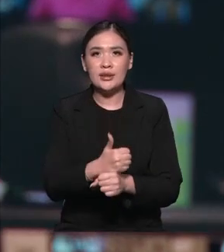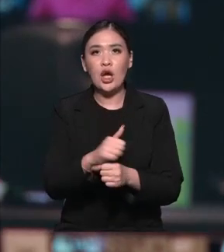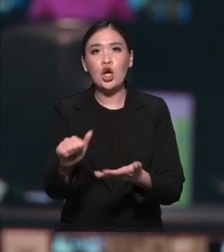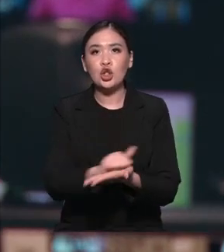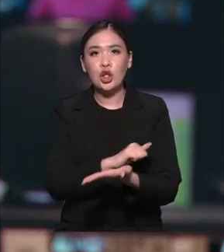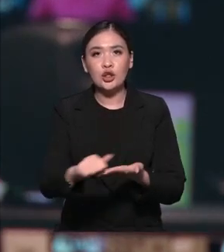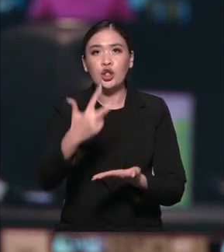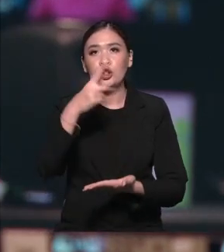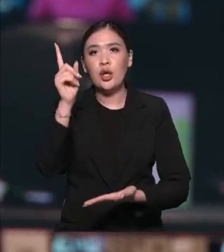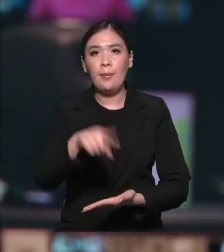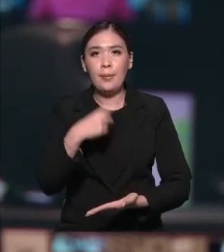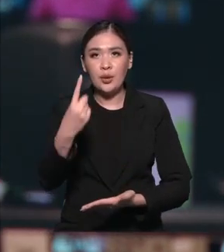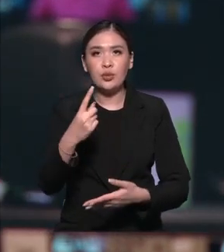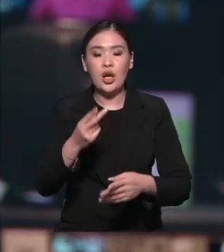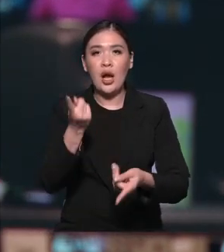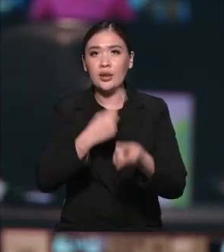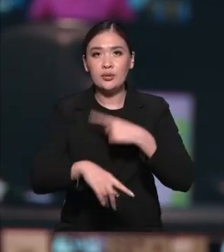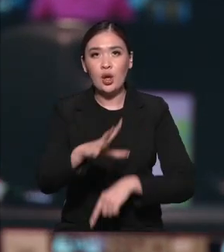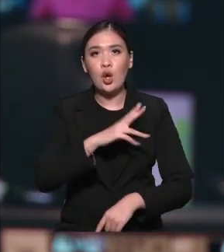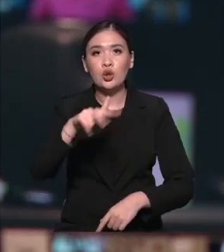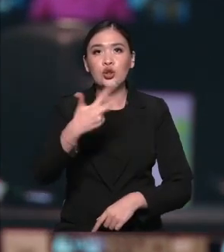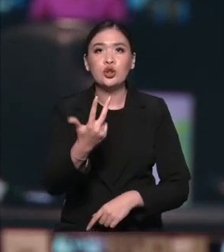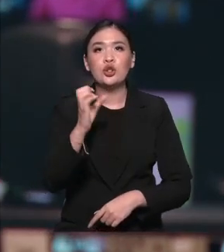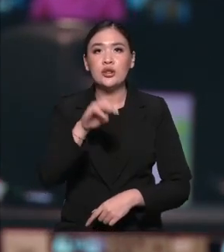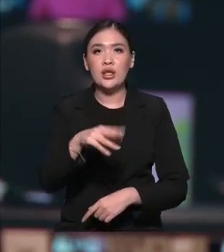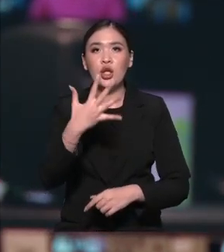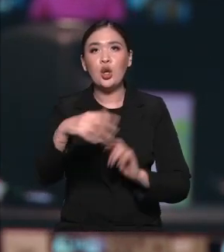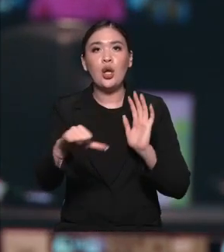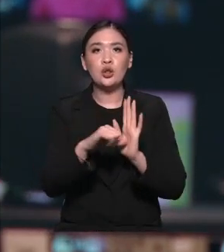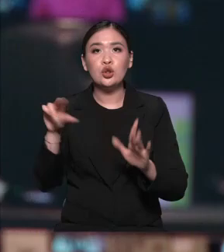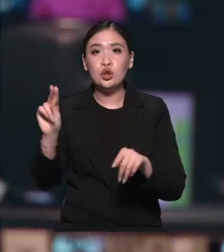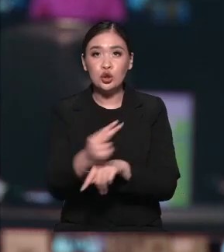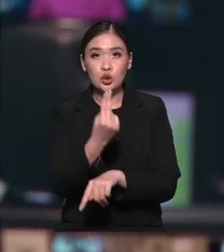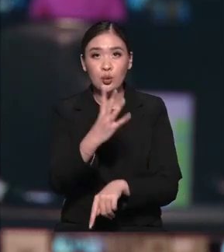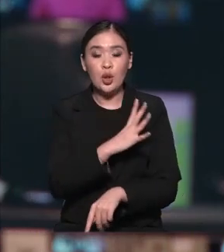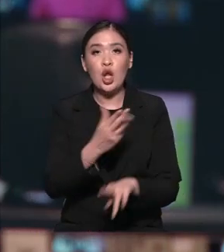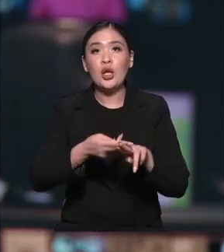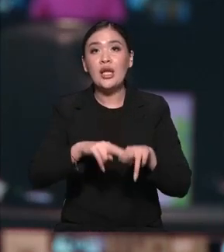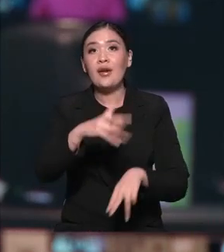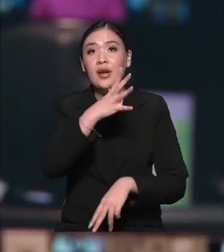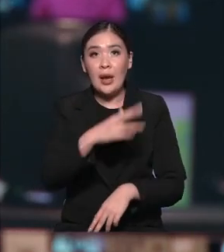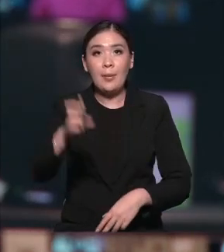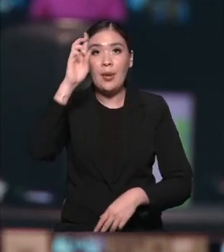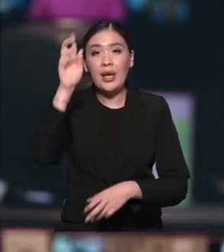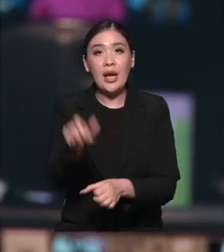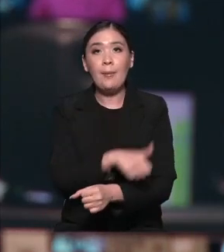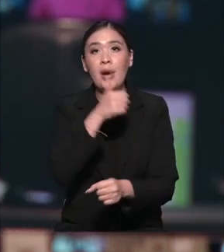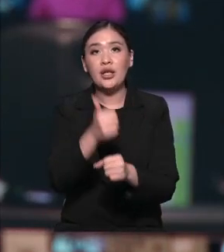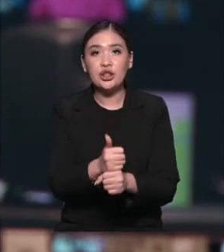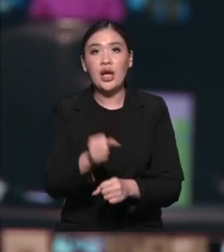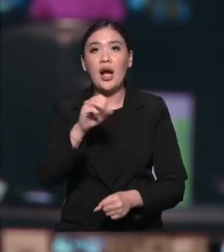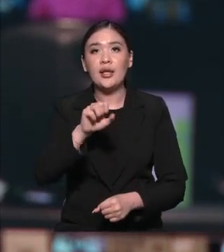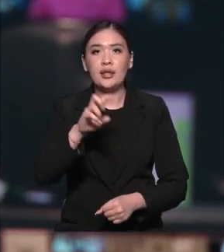бөлігі қайта жазылды. 33 бапқа 56 түзету енгізілді. Сол кезде мемлекет басшысы бұған дейін ата